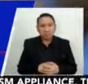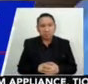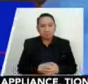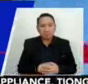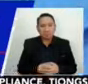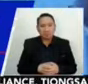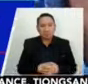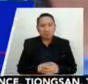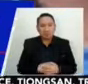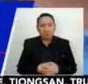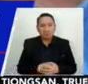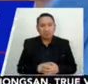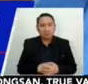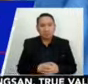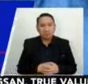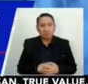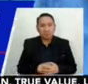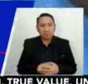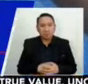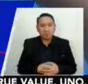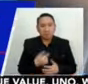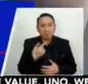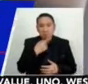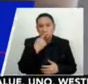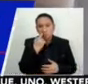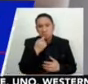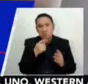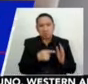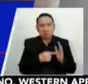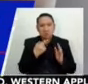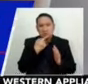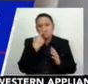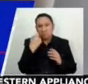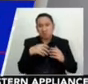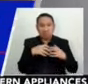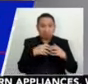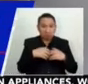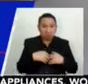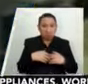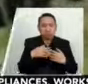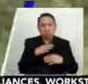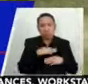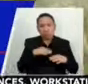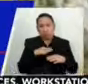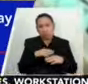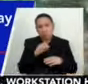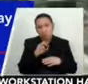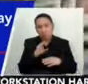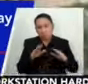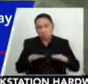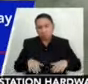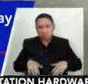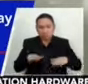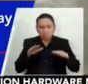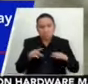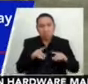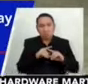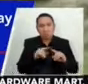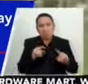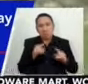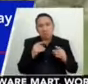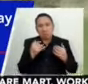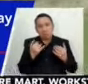Usually, dahil sa landslide, dahil ng erode, dahil malakas ang baha. Pero if we look at the main roads,